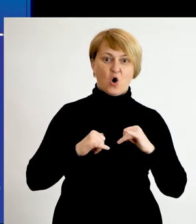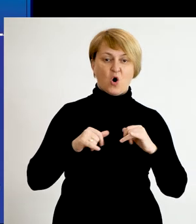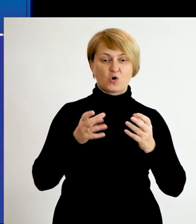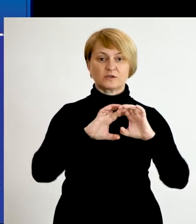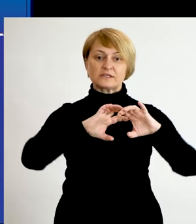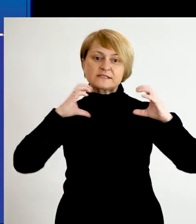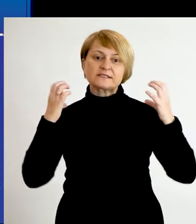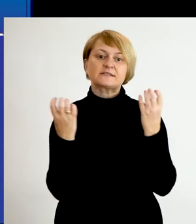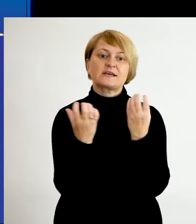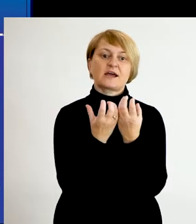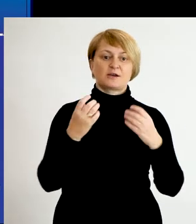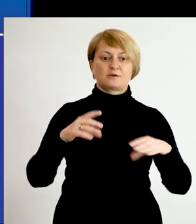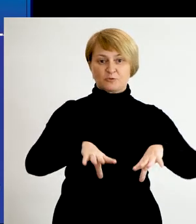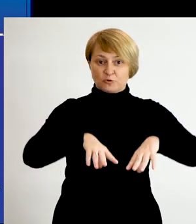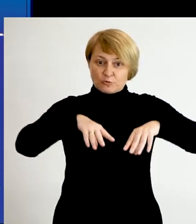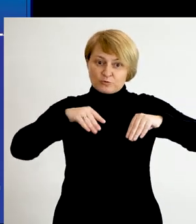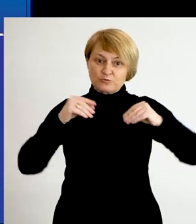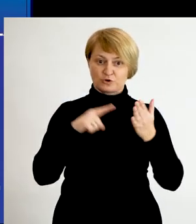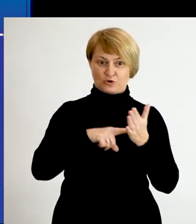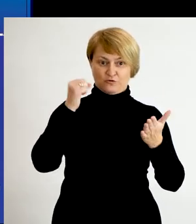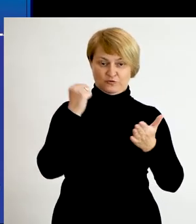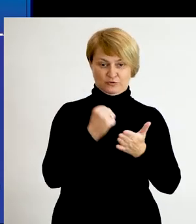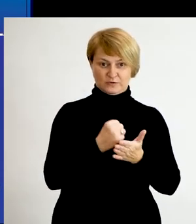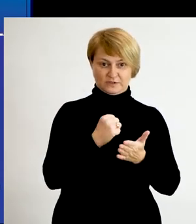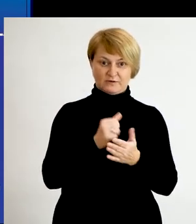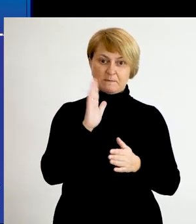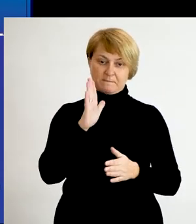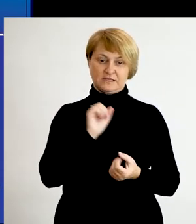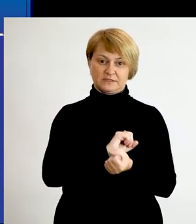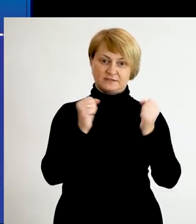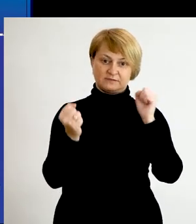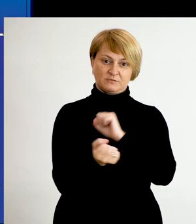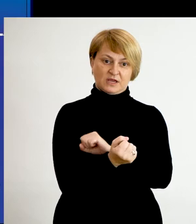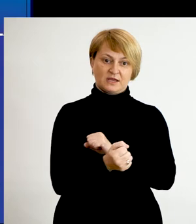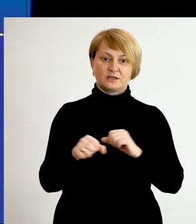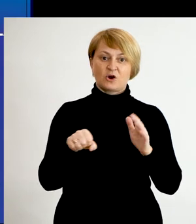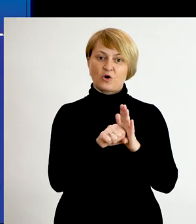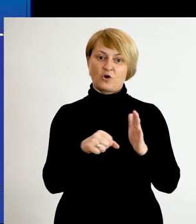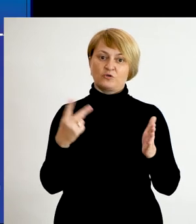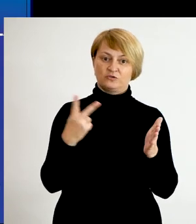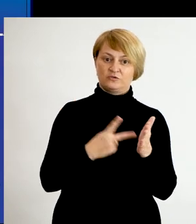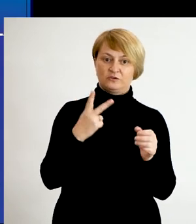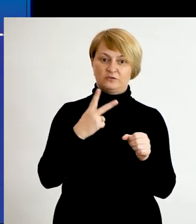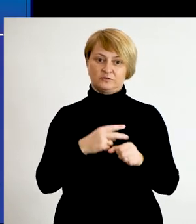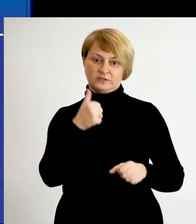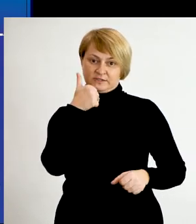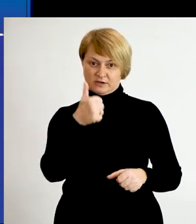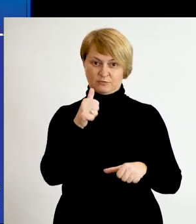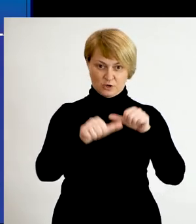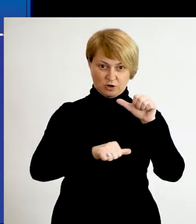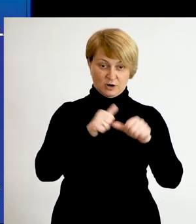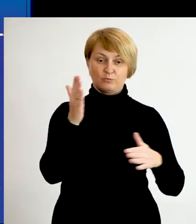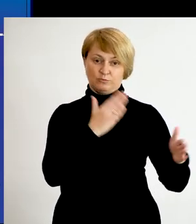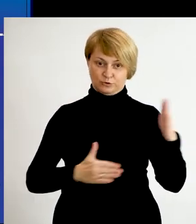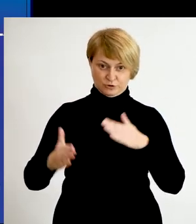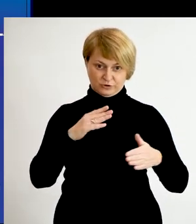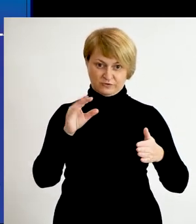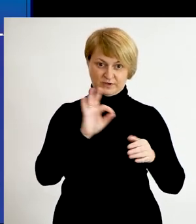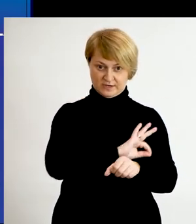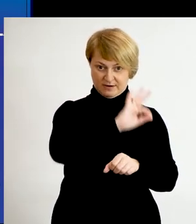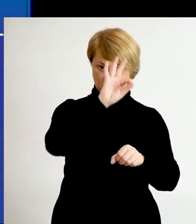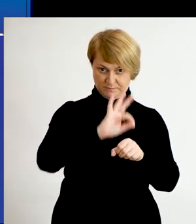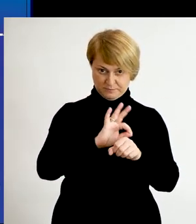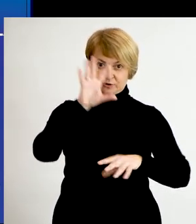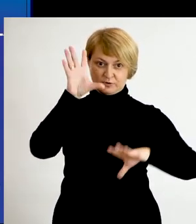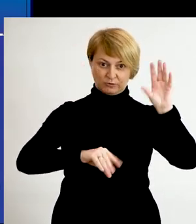i parlament przyjął to w odpowiednich ustawach, więc to powinno zmienić się od 2021 roku i to przygotowaliśmy w projekcie